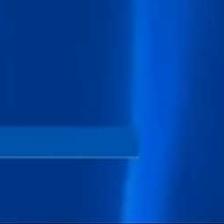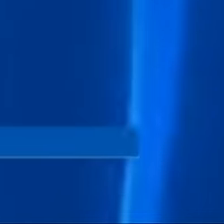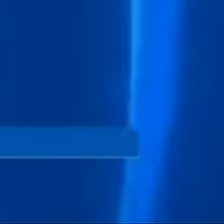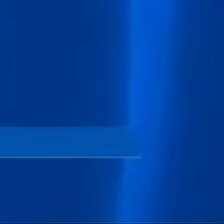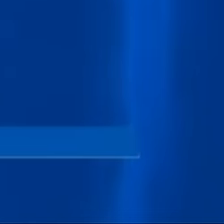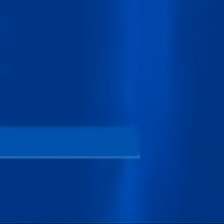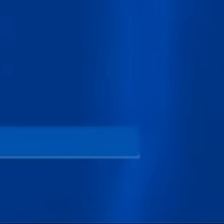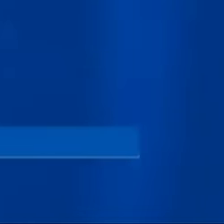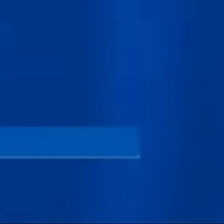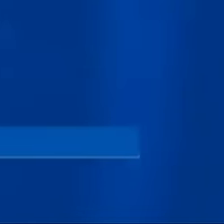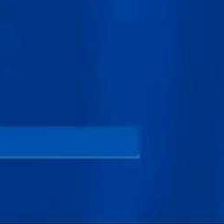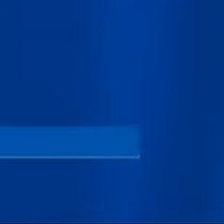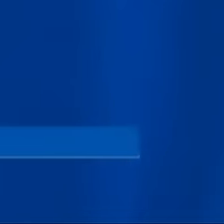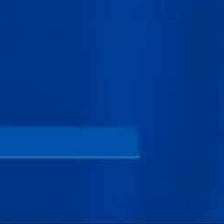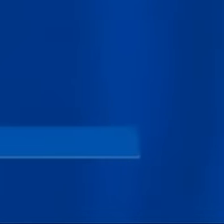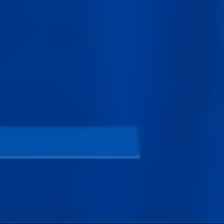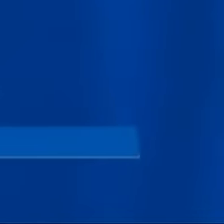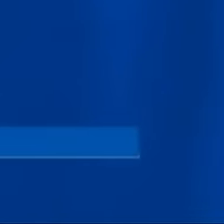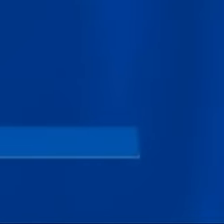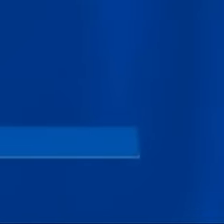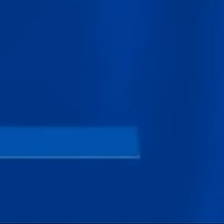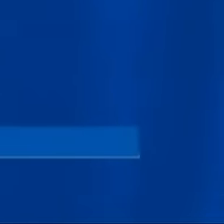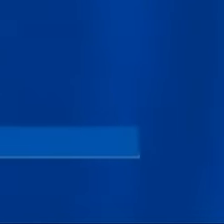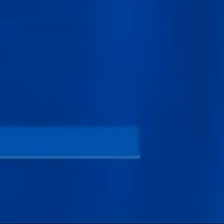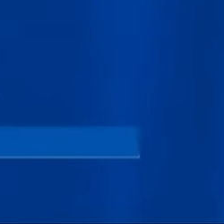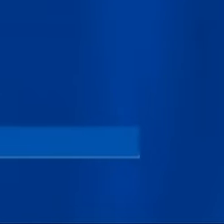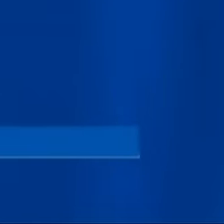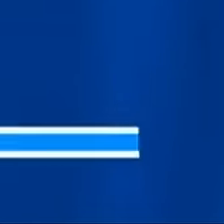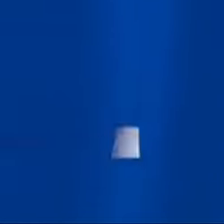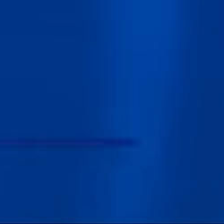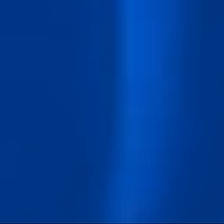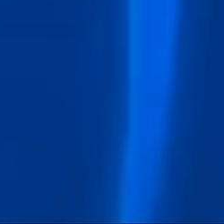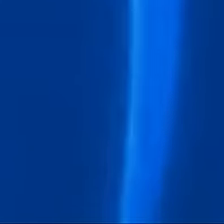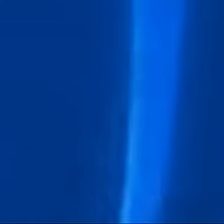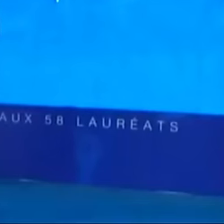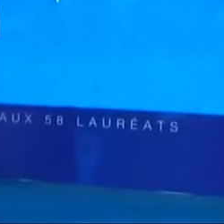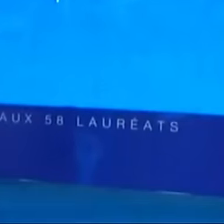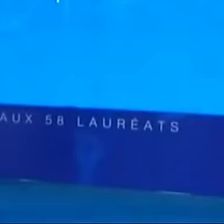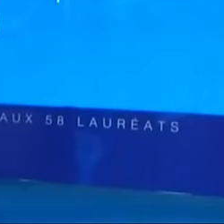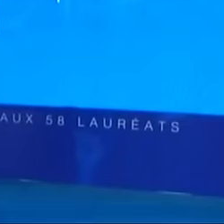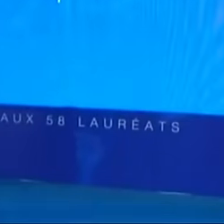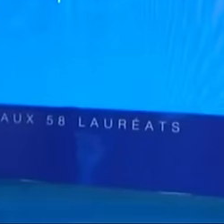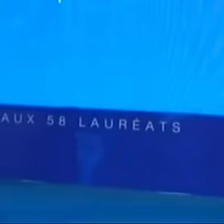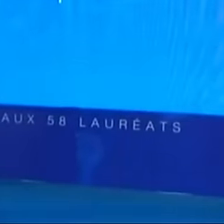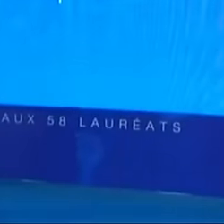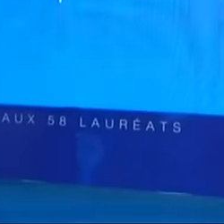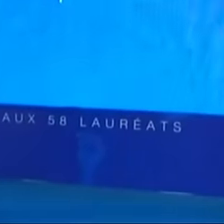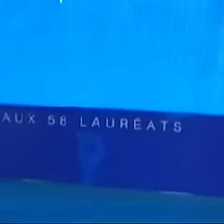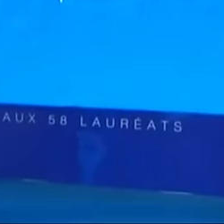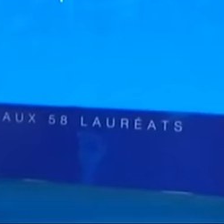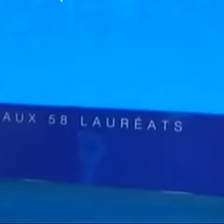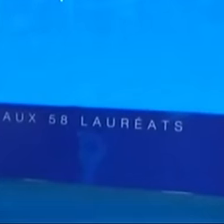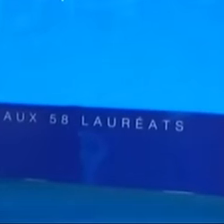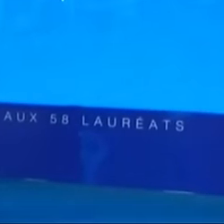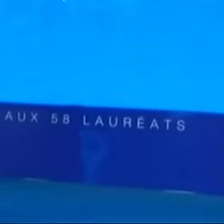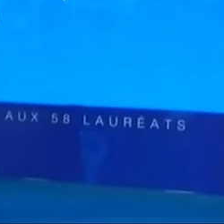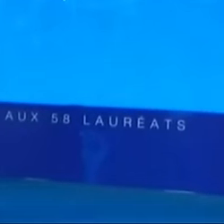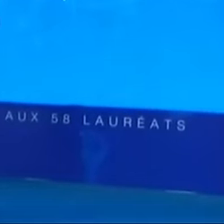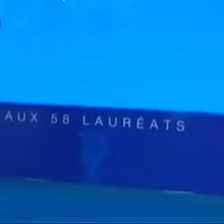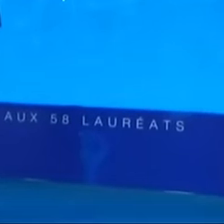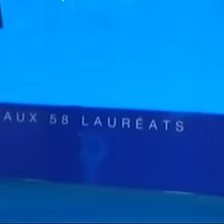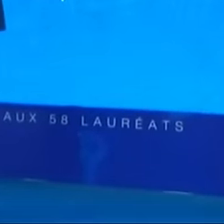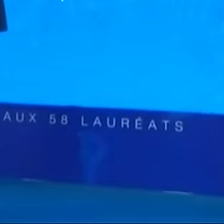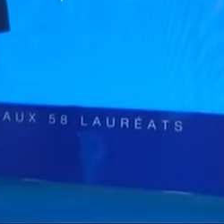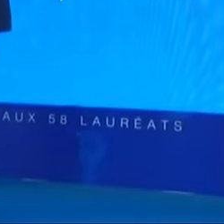faire 85% à l'examen d'État, peu importe votre origine, peu importe votre province, peu importe l'option. 85%